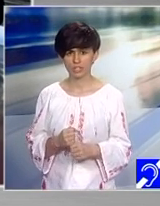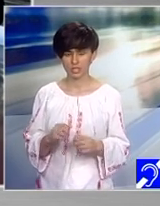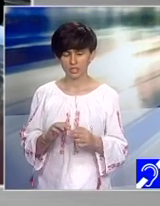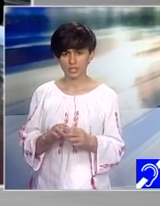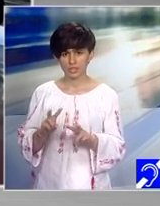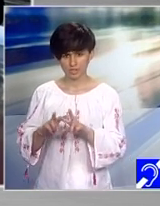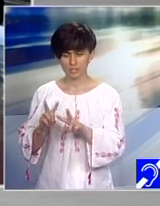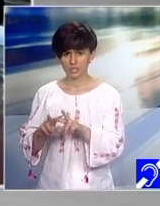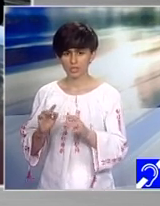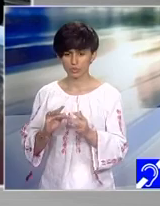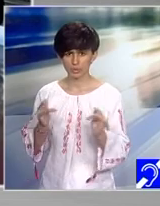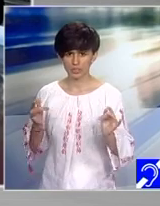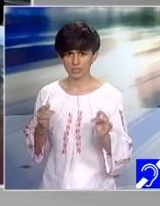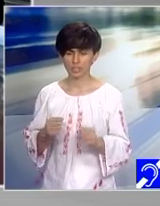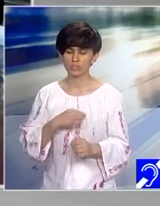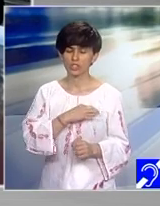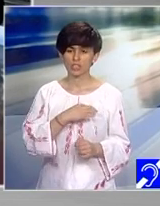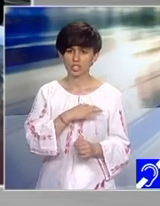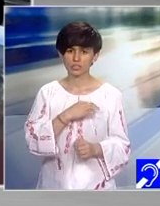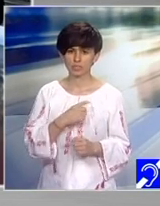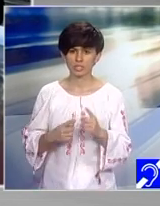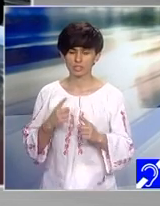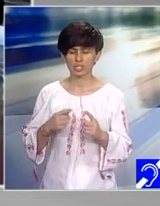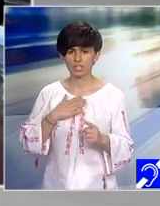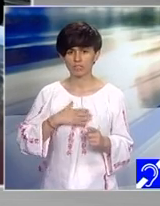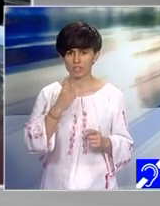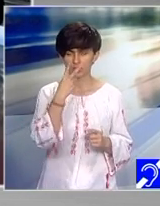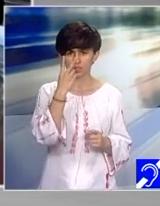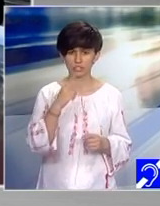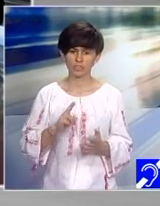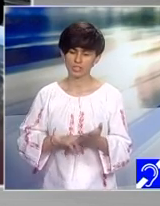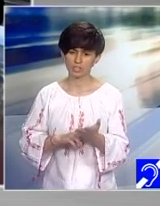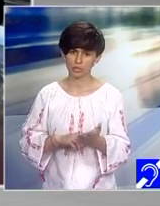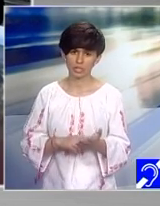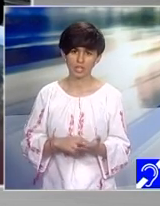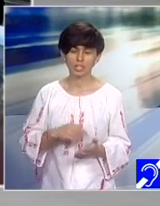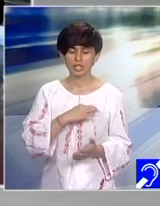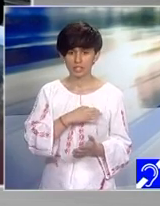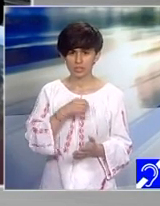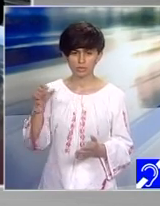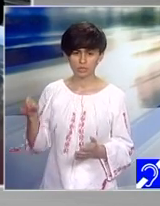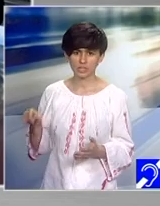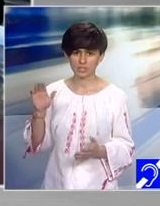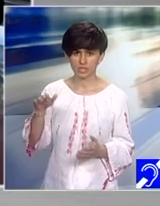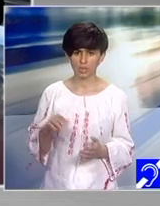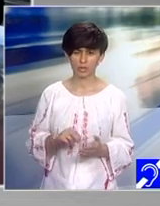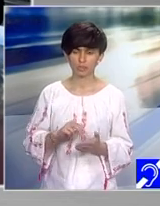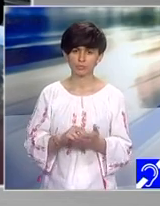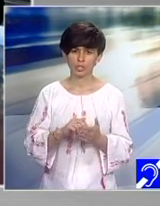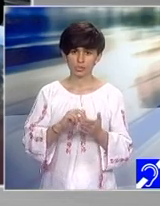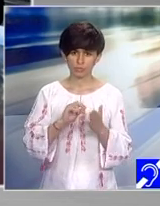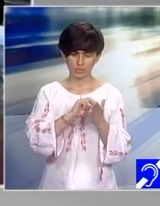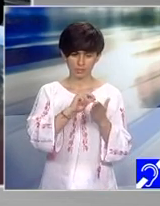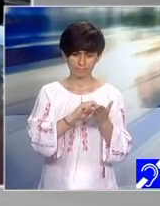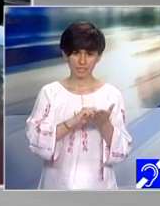vor să-și vadă nota, prima dată au un chestionar pe care trebuie să-l completeze. În România există acest chestionar pe aici, pe acolo, dar nu e conectat